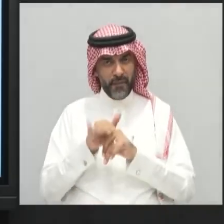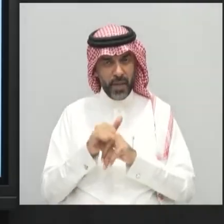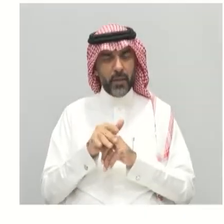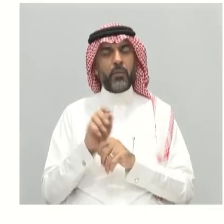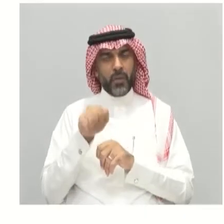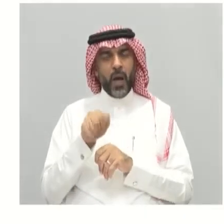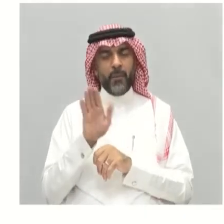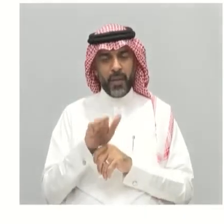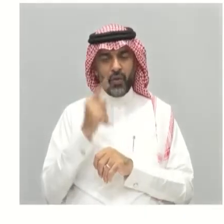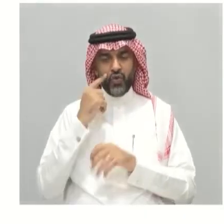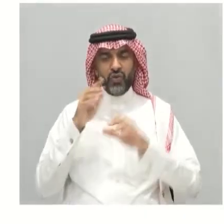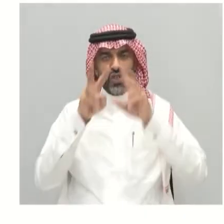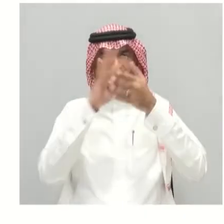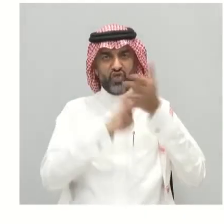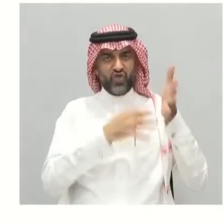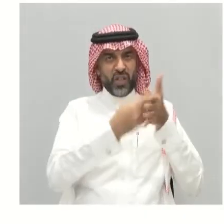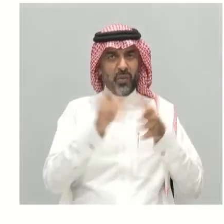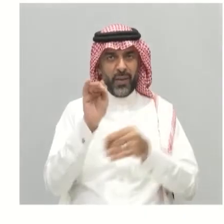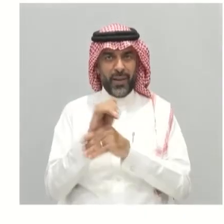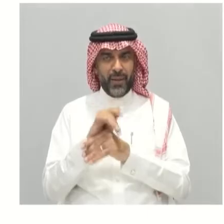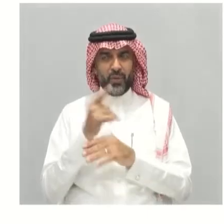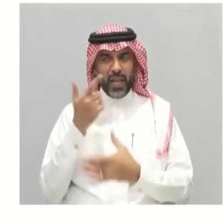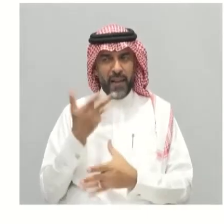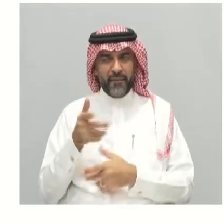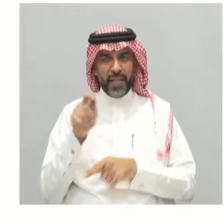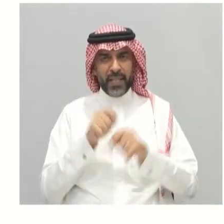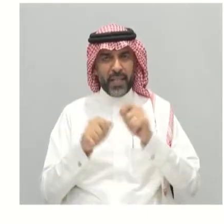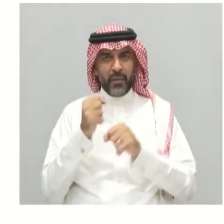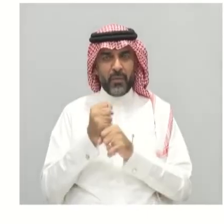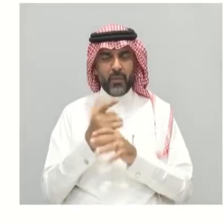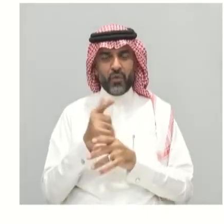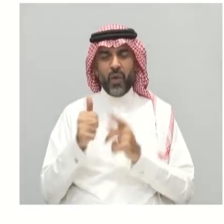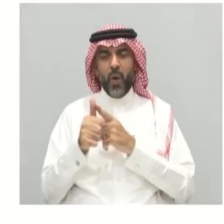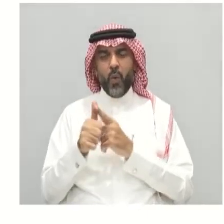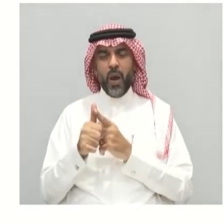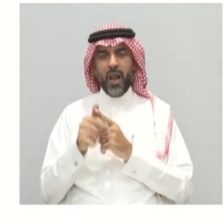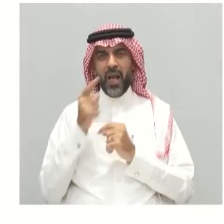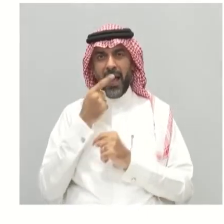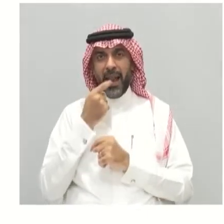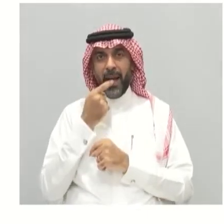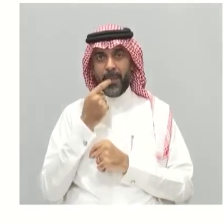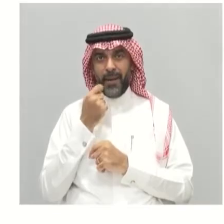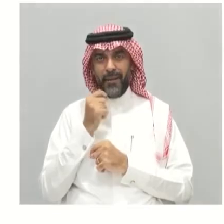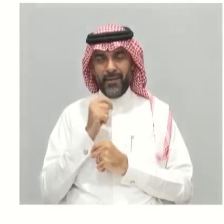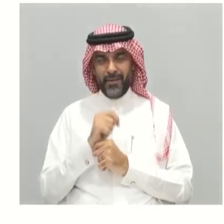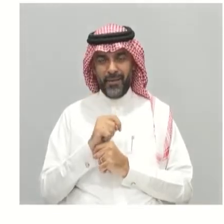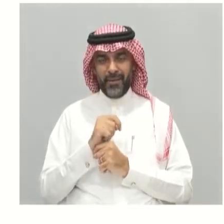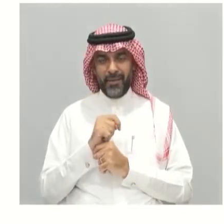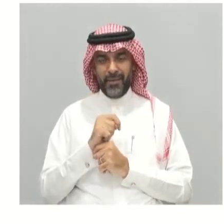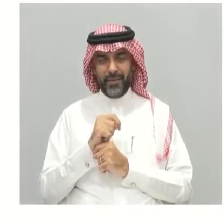هذا الجدول يوضح بعض استخدامات الطحالب نبدا باول نوع وهي الطحالب الحمراء